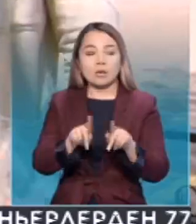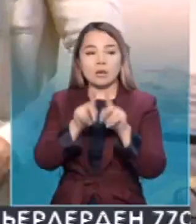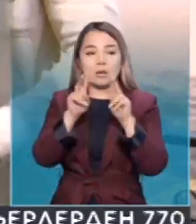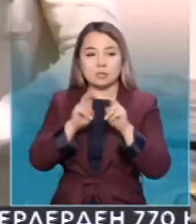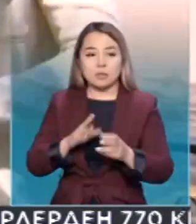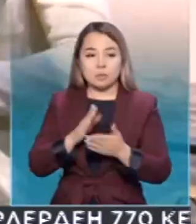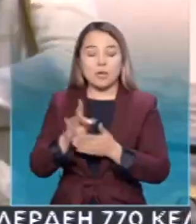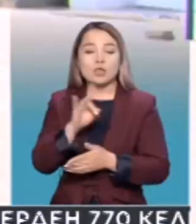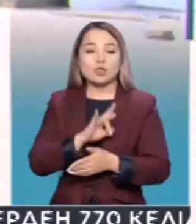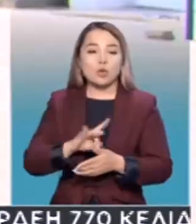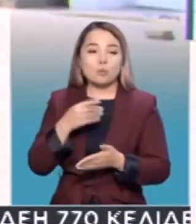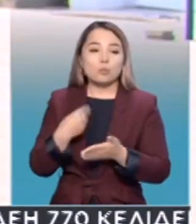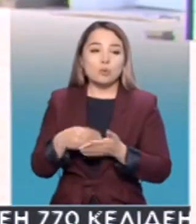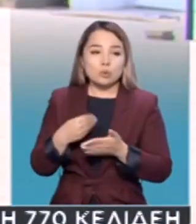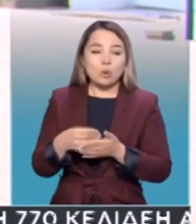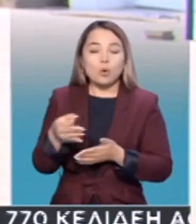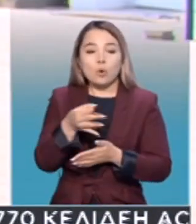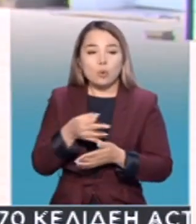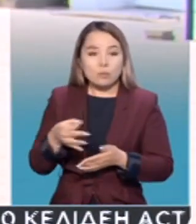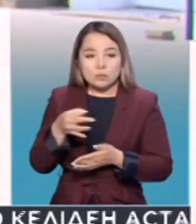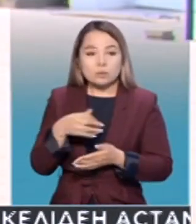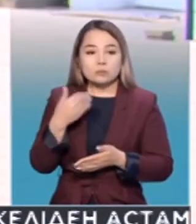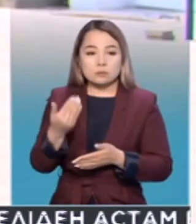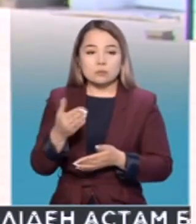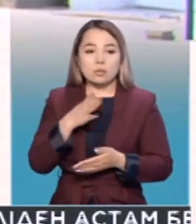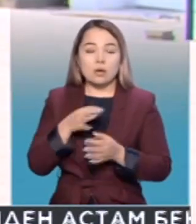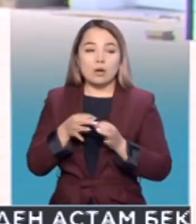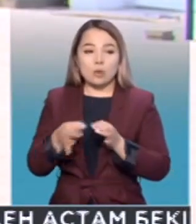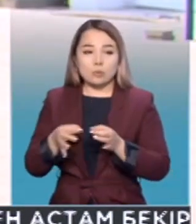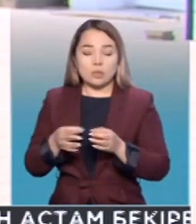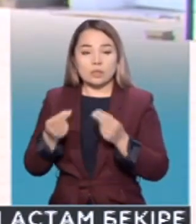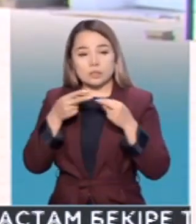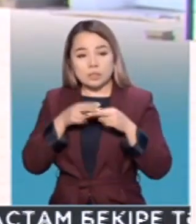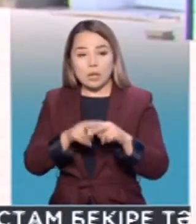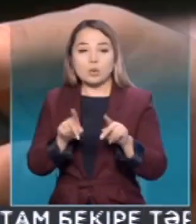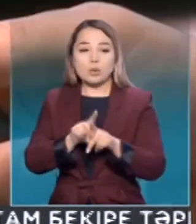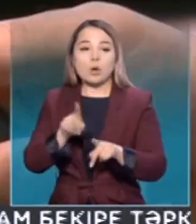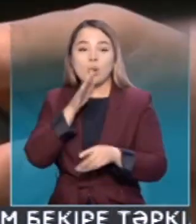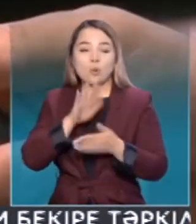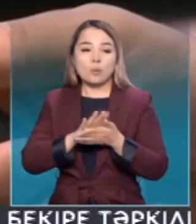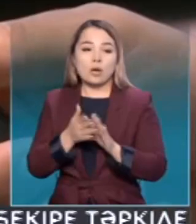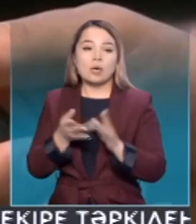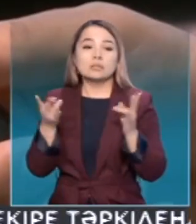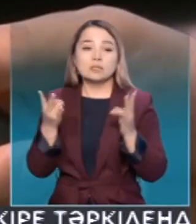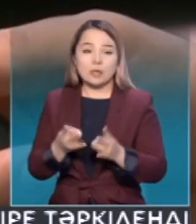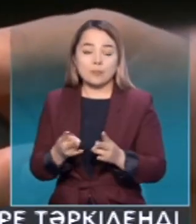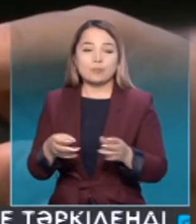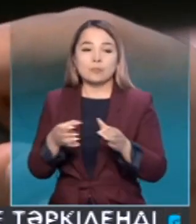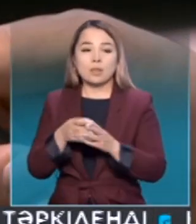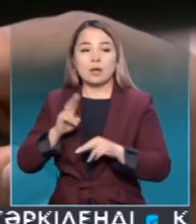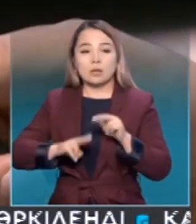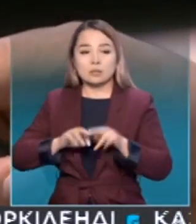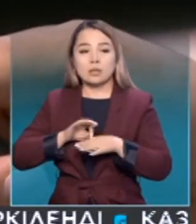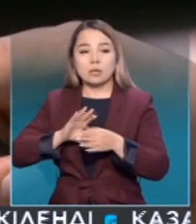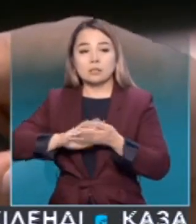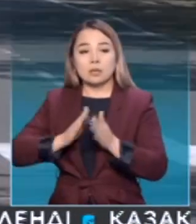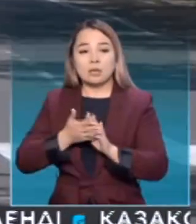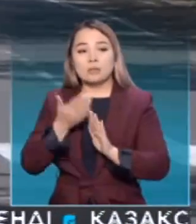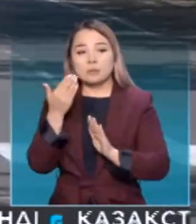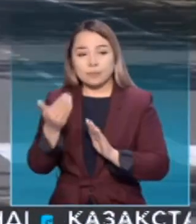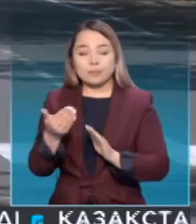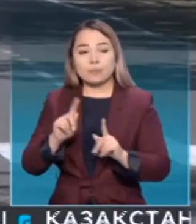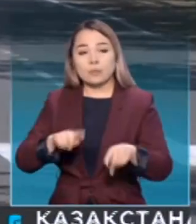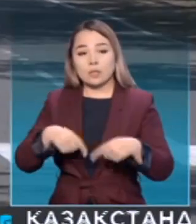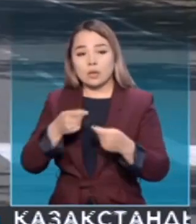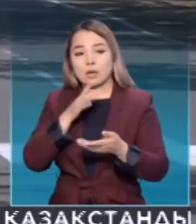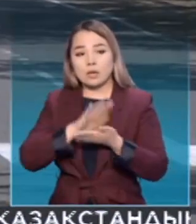Тек республикалық бюджеттен облыстық, одан аудан қорына аударылғанша уақыт қажет. Ал мердігер компания келісім бойынша